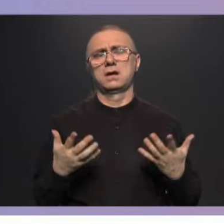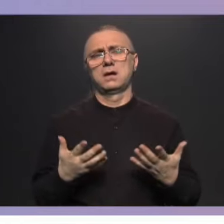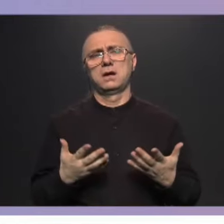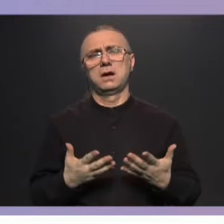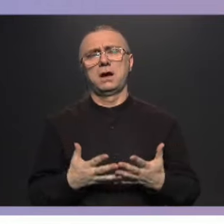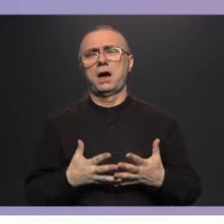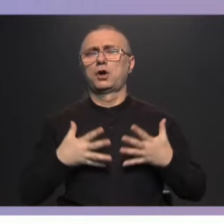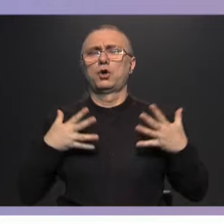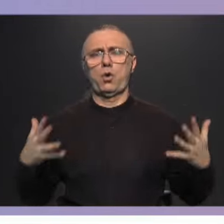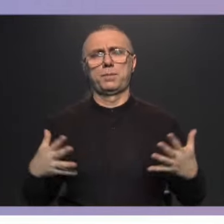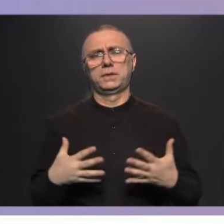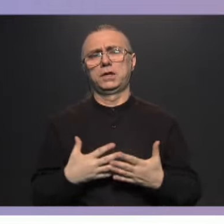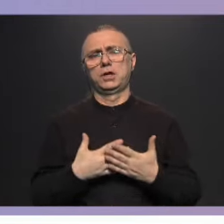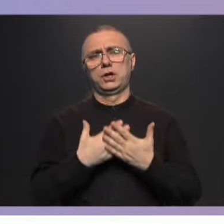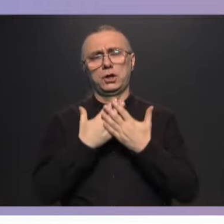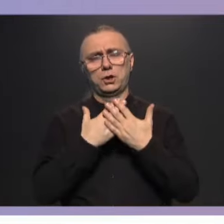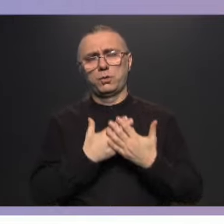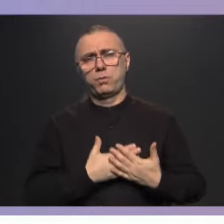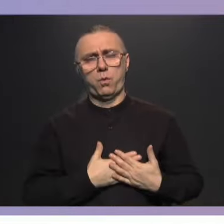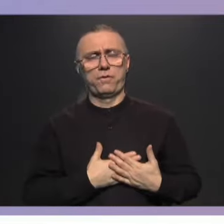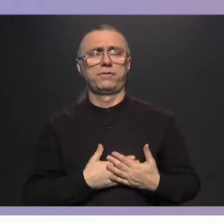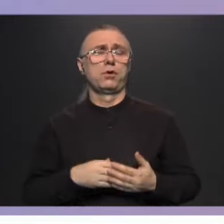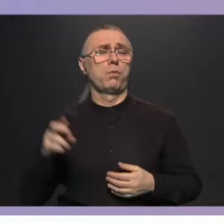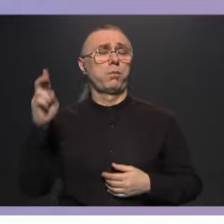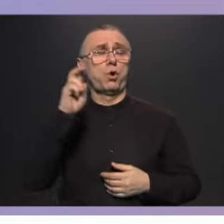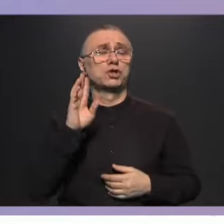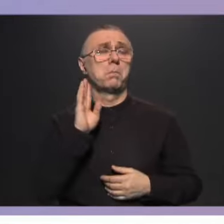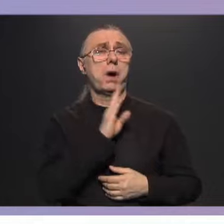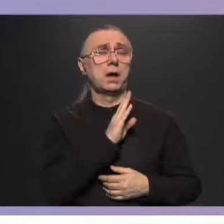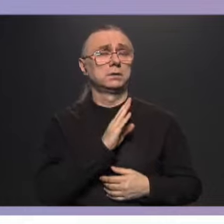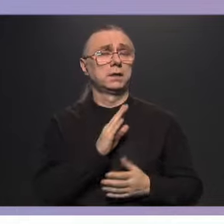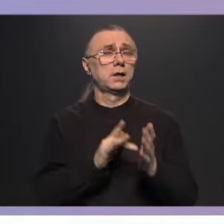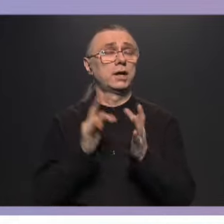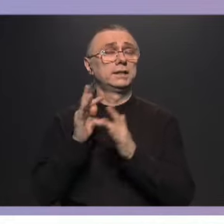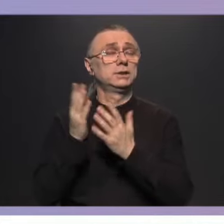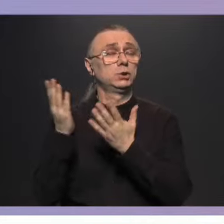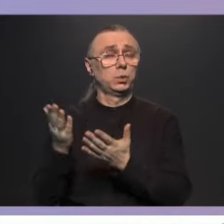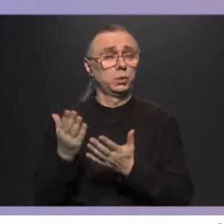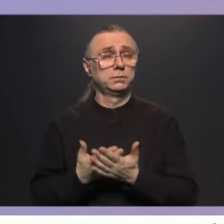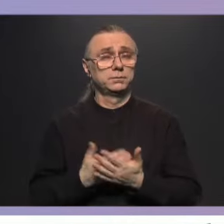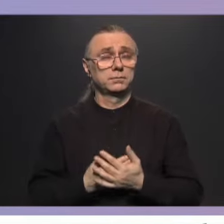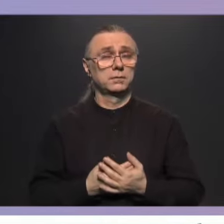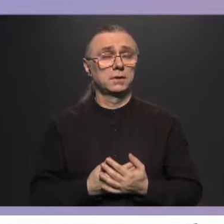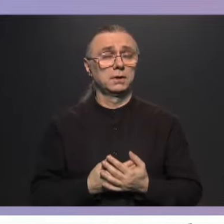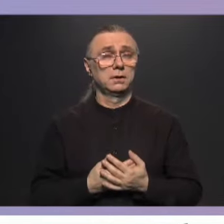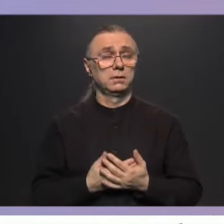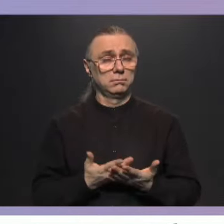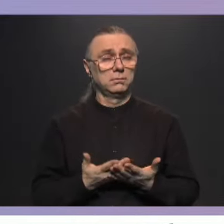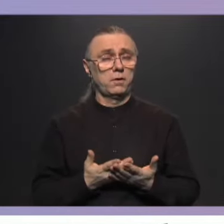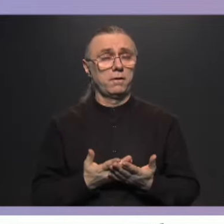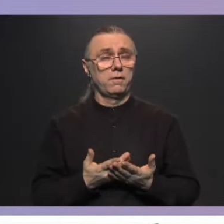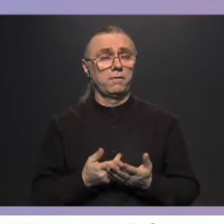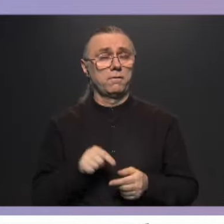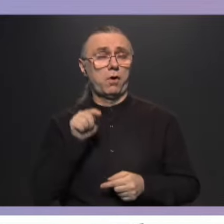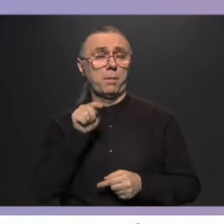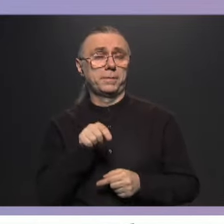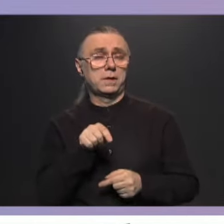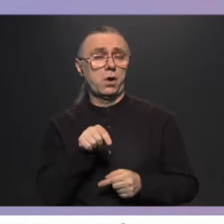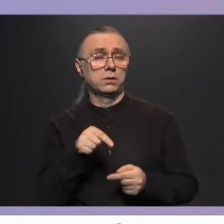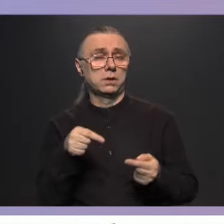всеобъемлющий любовь Божьей Матери к Христу, к своему Сыну, да, которая все прекрасно видела, понимала. В определенный момент